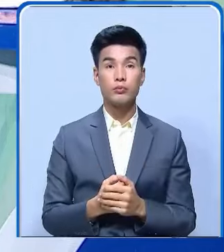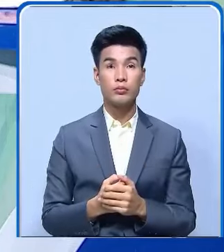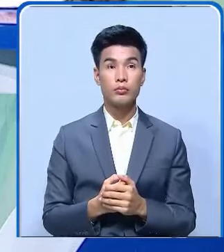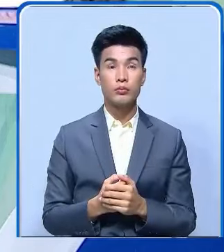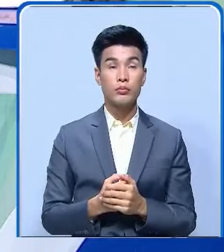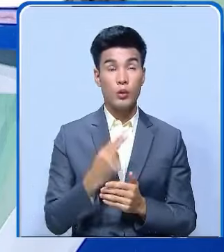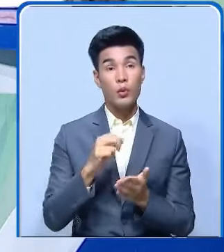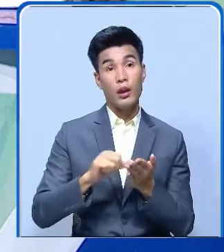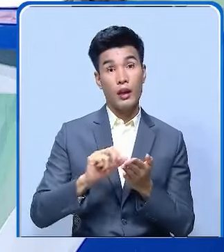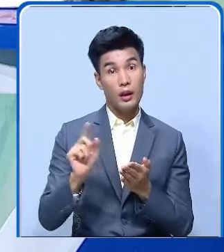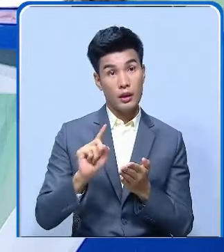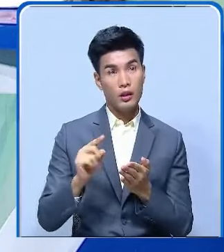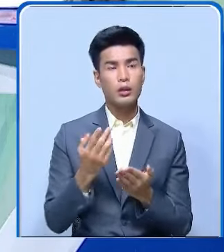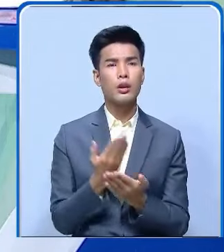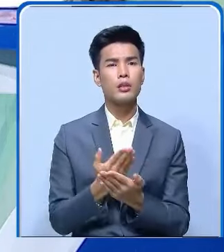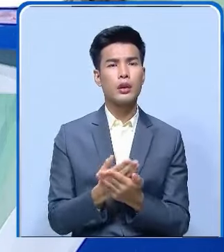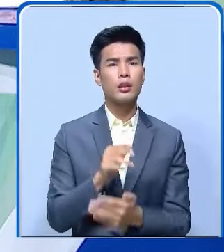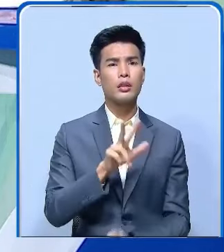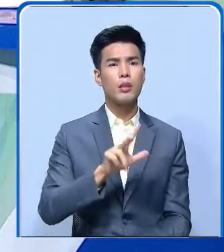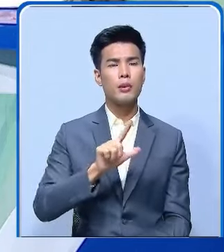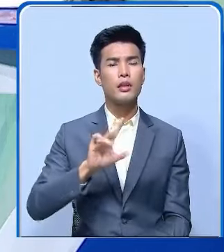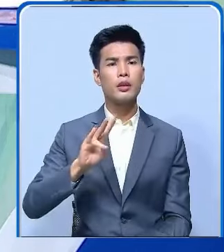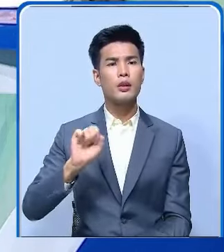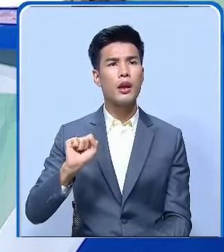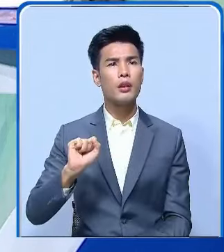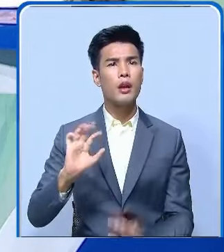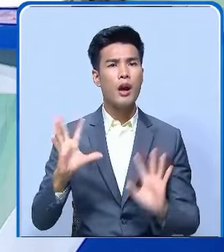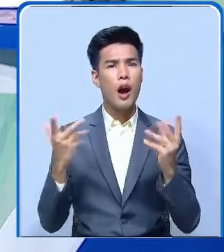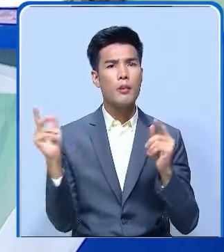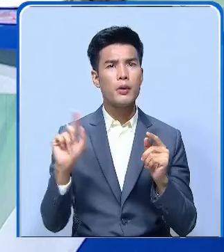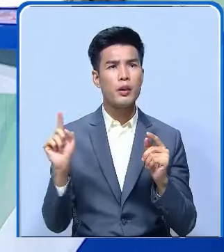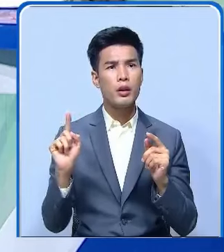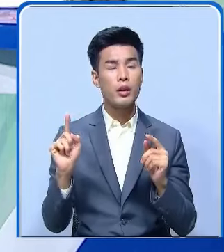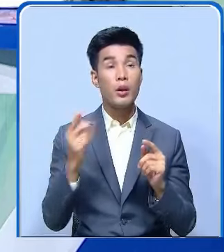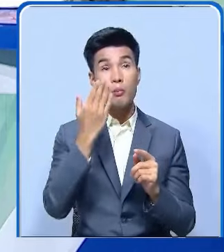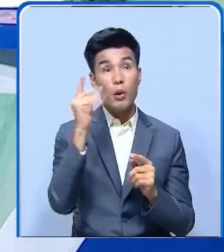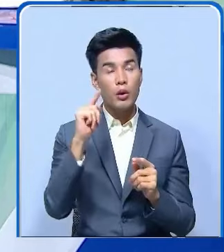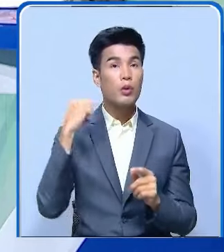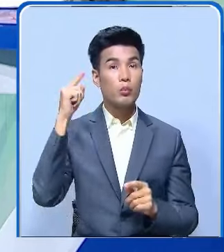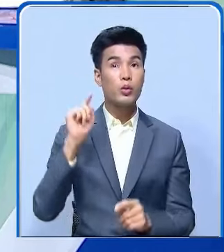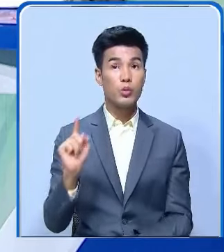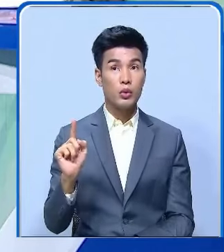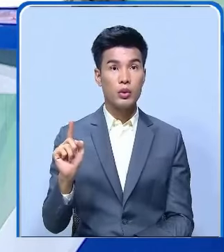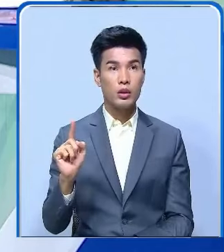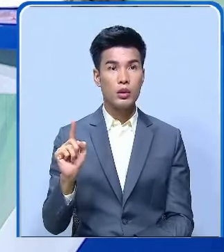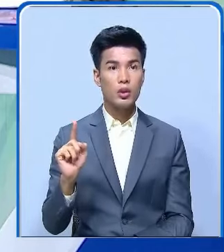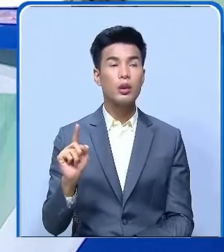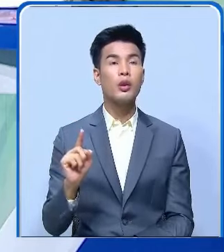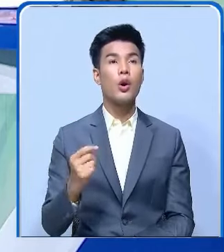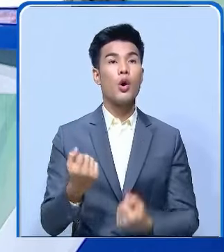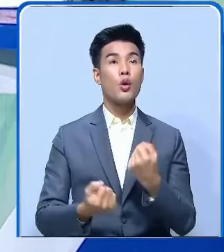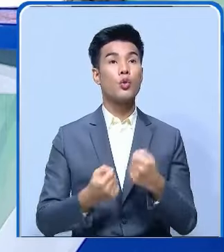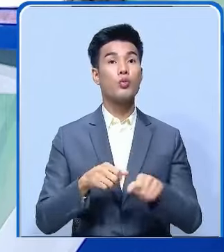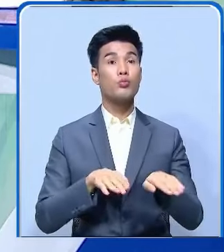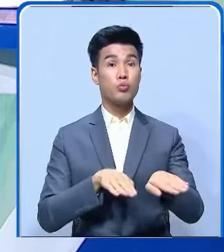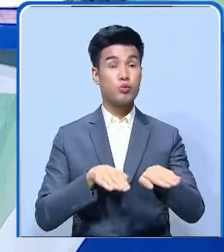าไขปริศนากันค่ะว่าเงิน3ล้าน7แสนบาทเนี่ยหายไปไหนคือสืบเนื่องมาจากมีหญิงคนนึงเนี่ยเธอขายรถพ่วง